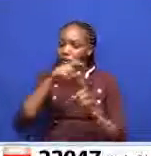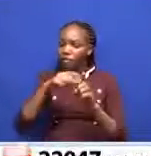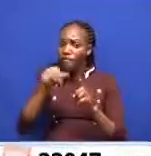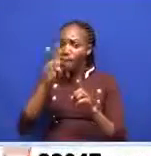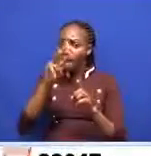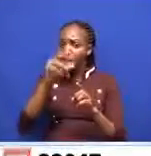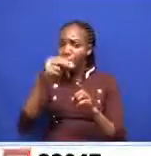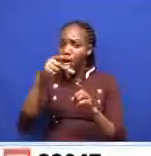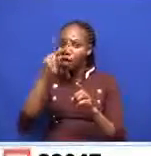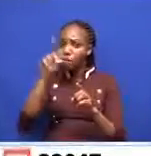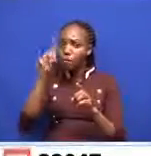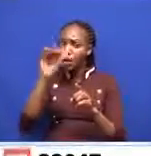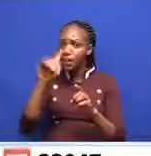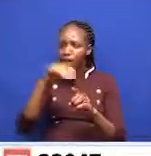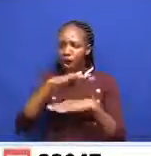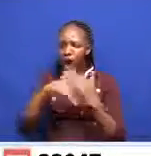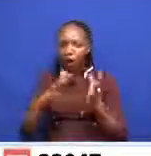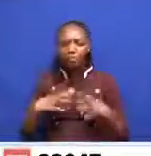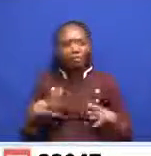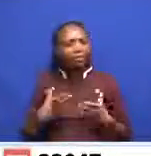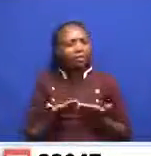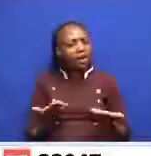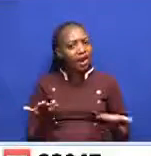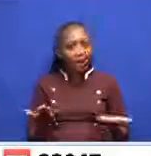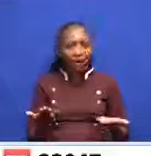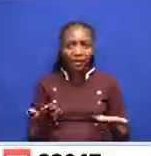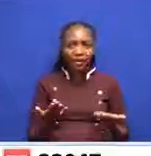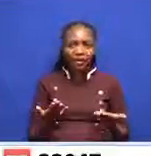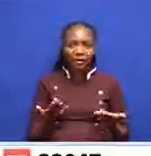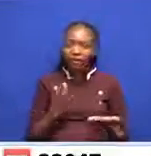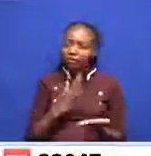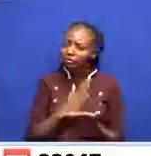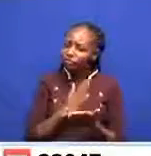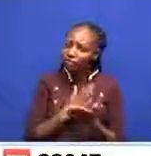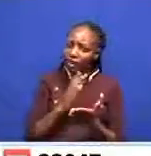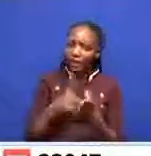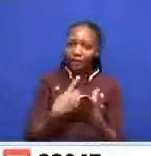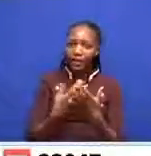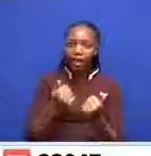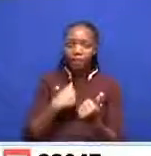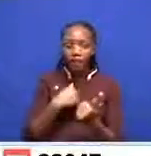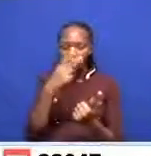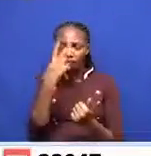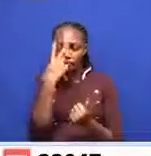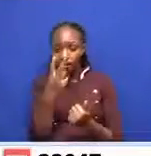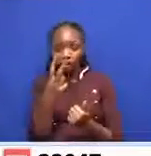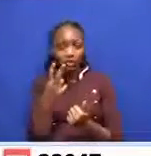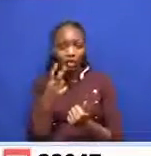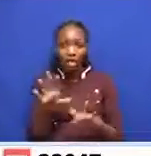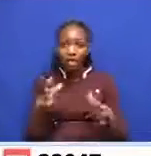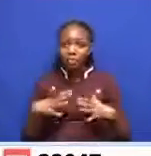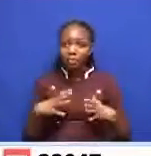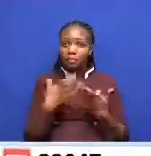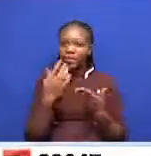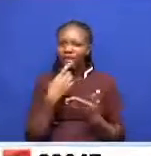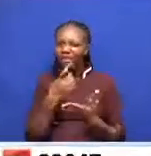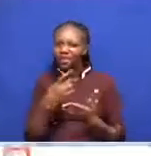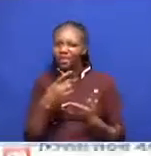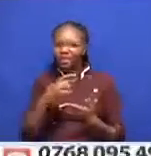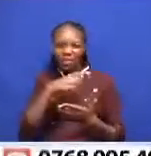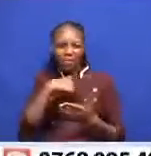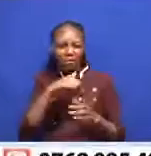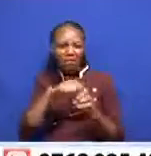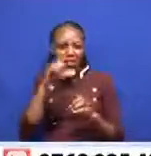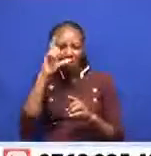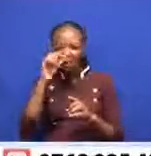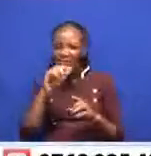Makueni. Sisi wote hapa tumetoka Makueni. Sasa naona wanasema ati tumetoka